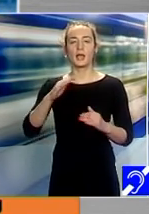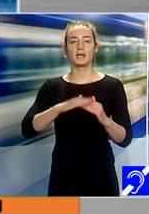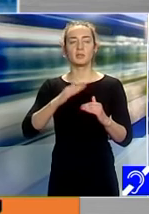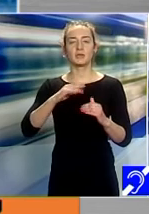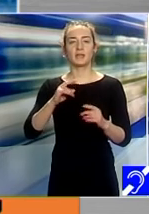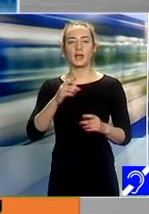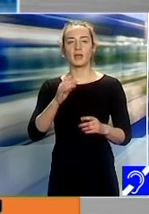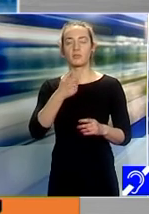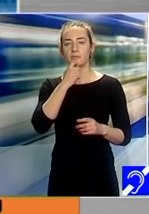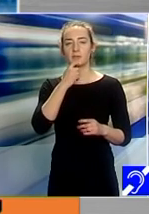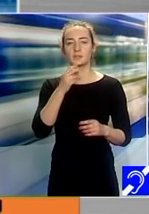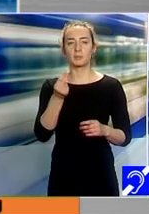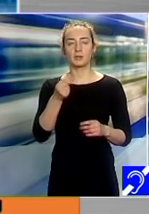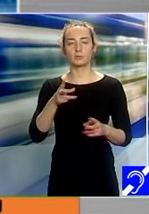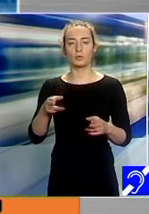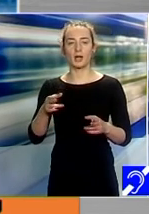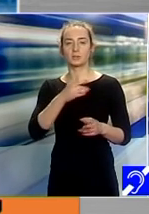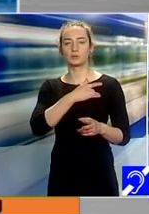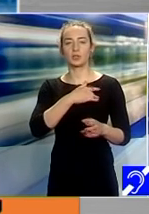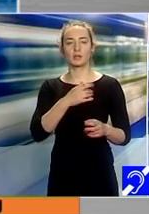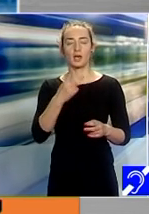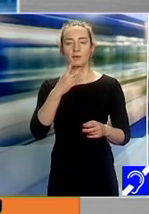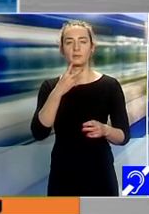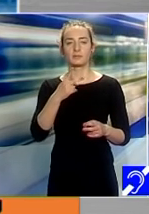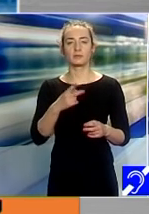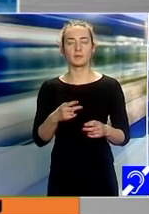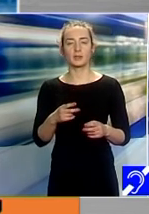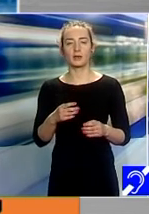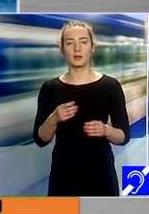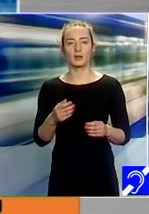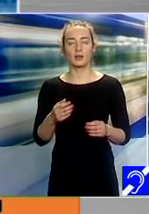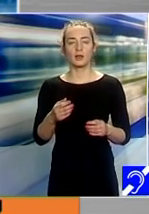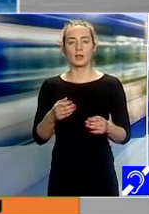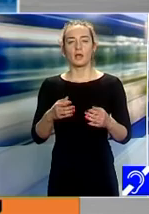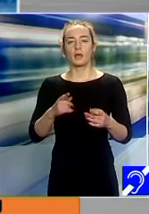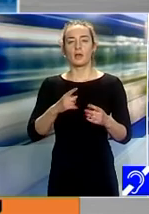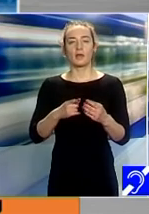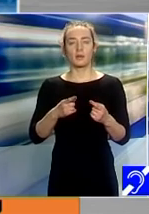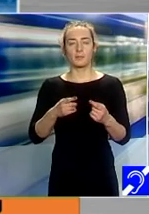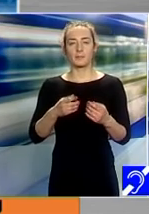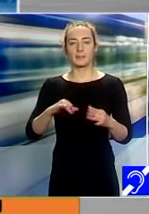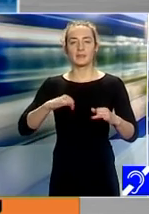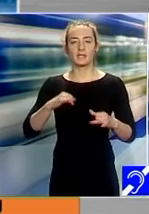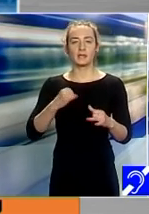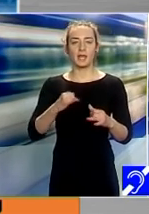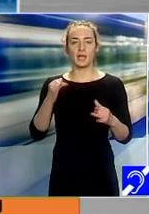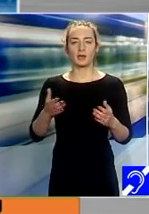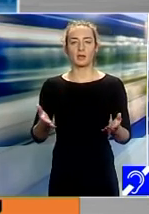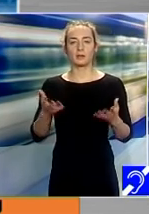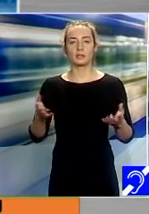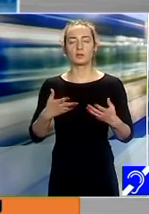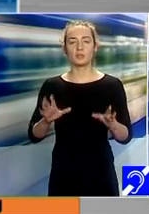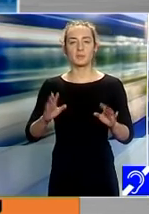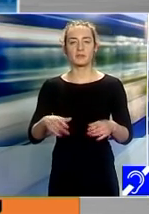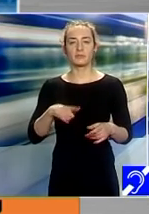mamar, având în vedere vârsta foarte joasă la care a început să fie depistat. Deci poate că ar trebui găsit o